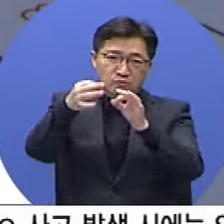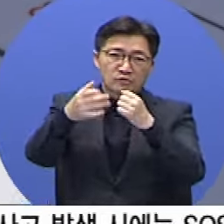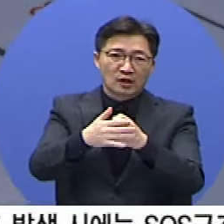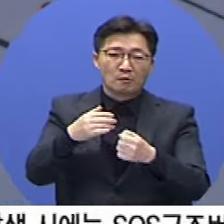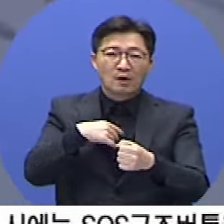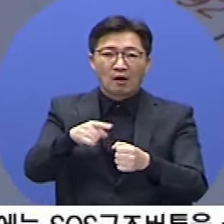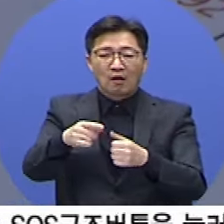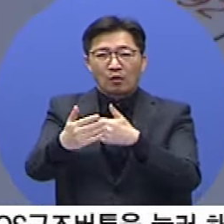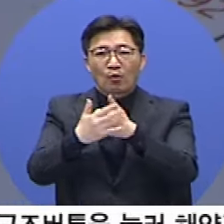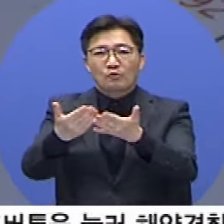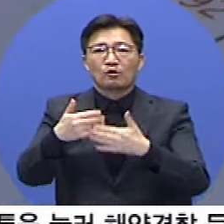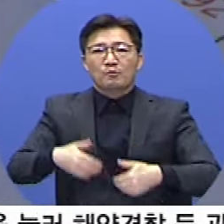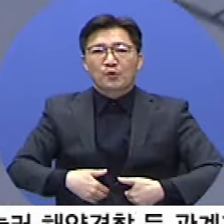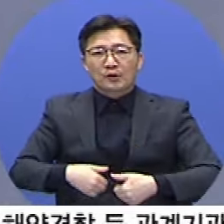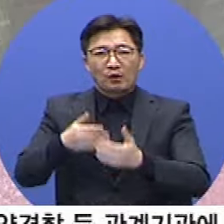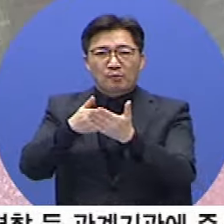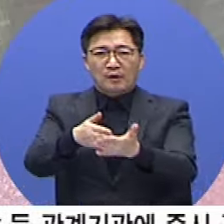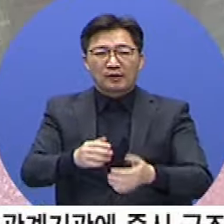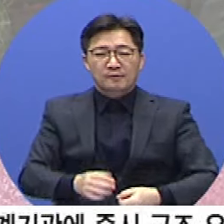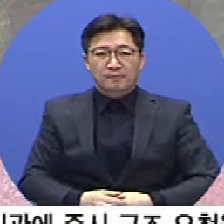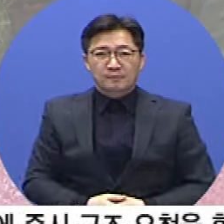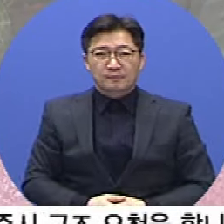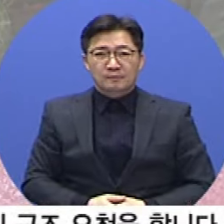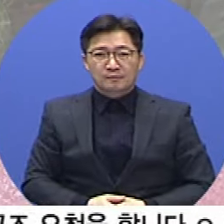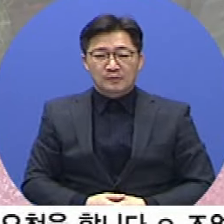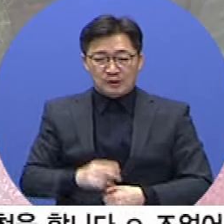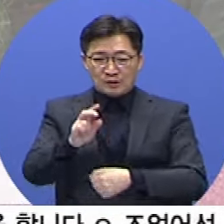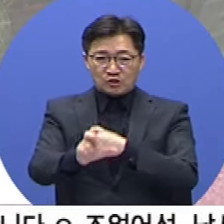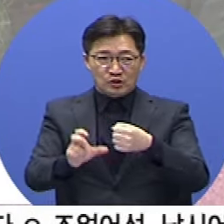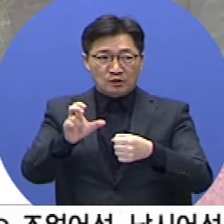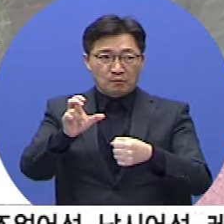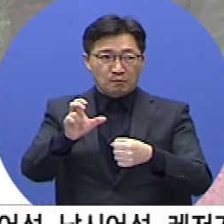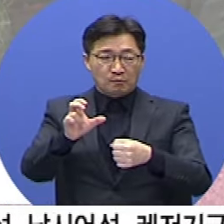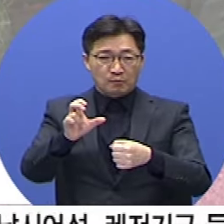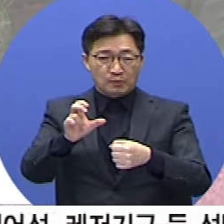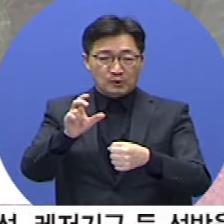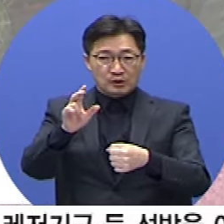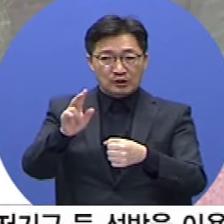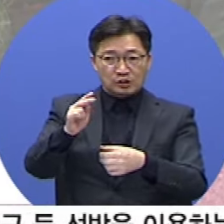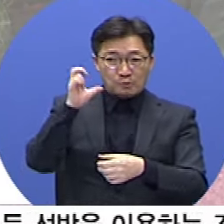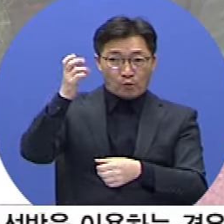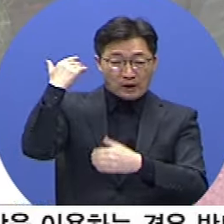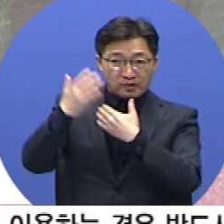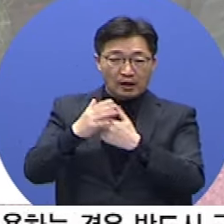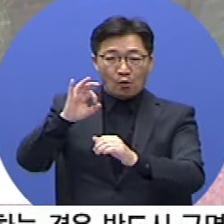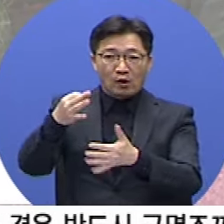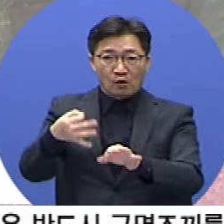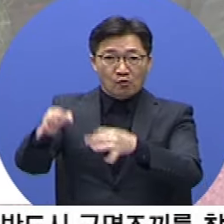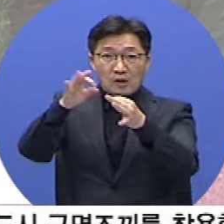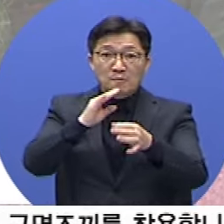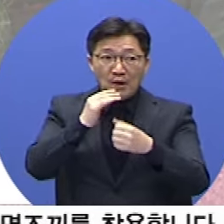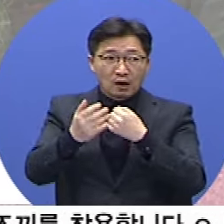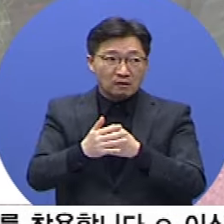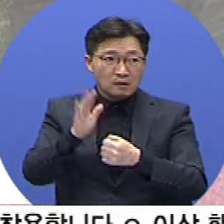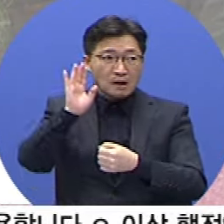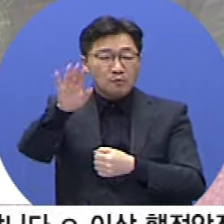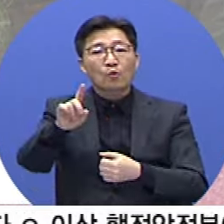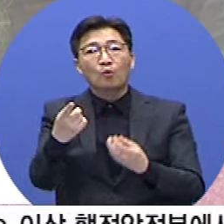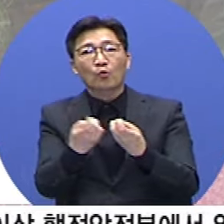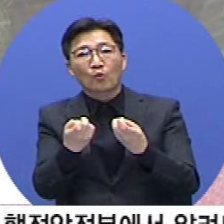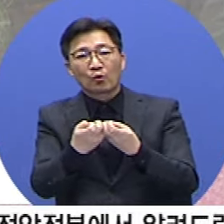추가 지원이 필요하다는 입장입니다. 근데 25년도는 이미 다 오르고 임금도 올라버리고 다 오르잖아요. 그러니까 그 차액이